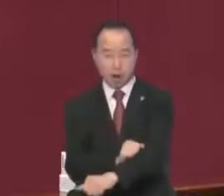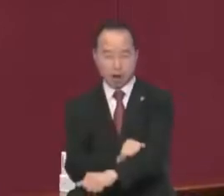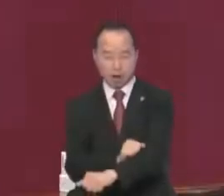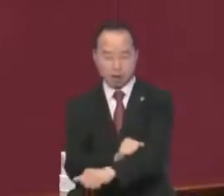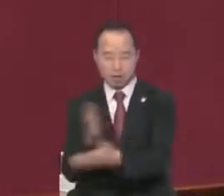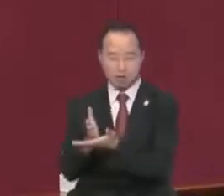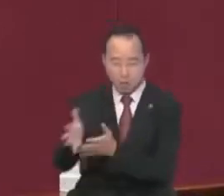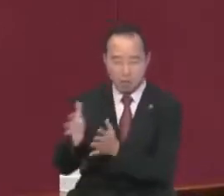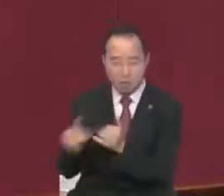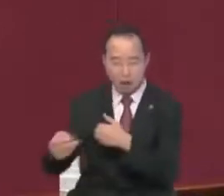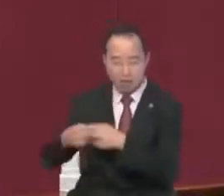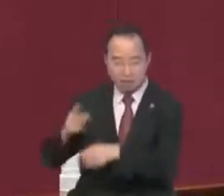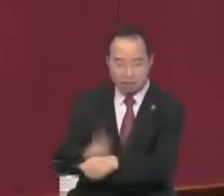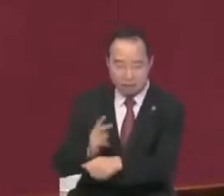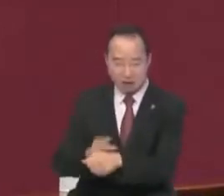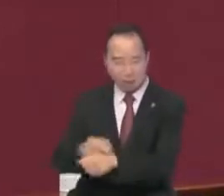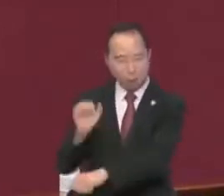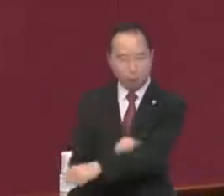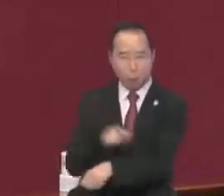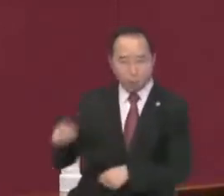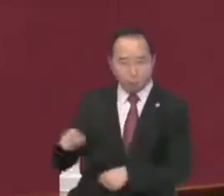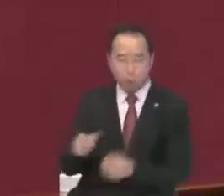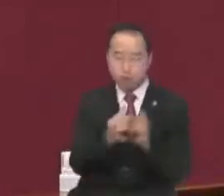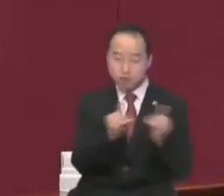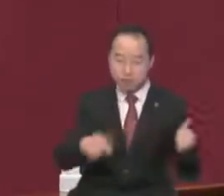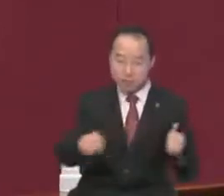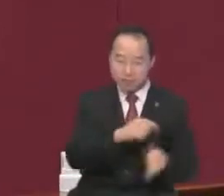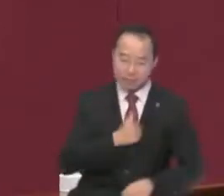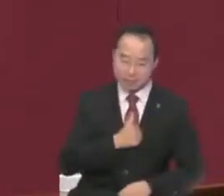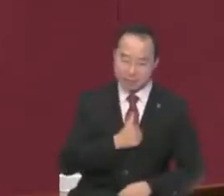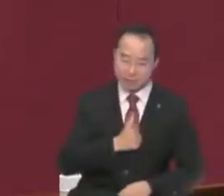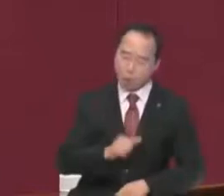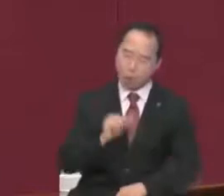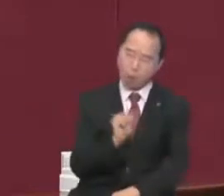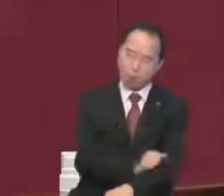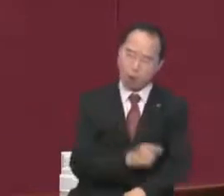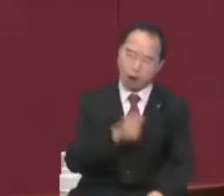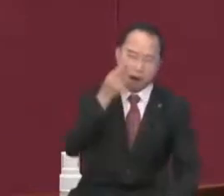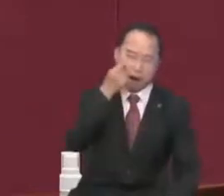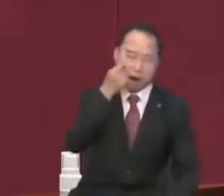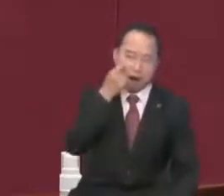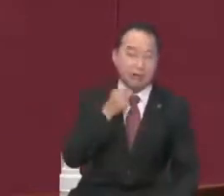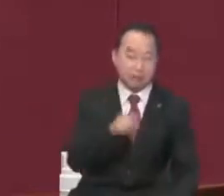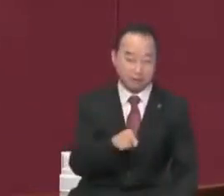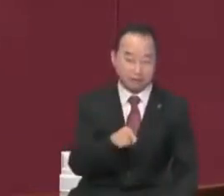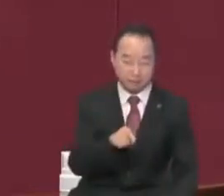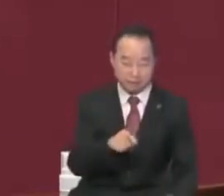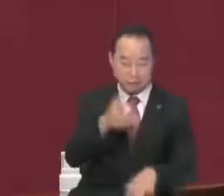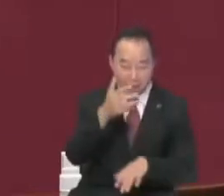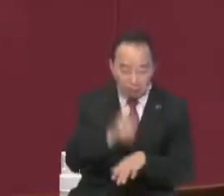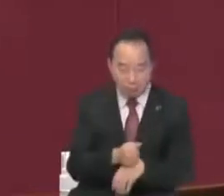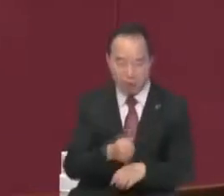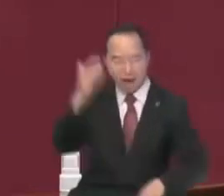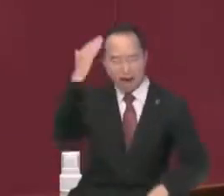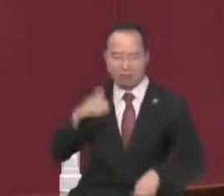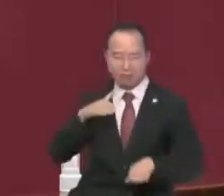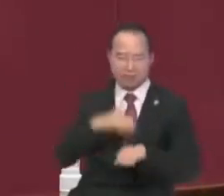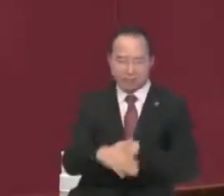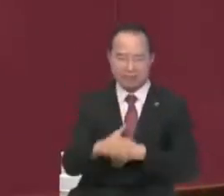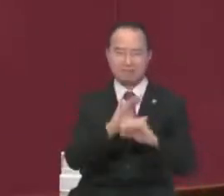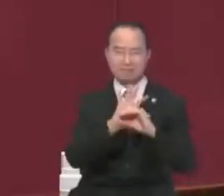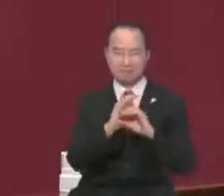유능하고 헌신적이었으며 국민의 인내와 절제는 눈물겨웠습니다. 그 결과 K-방역은 세계의